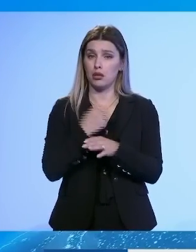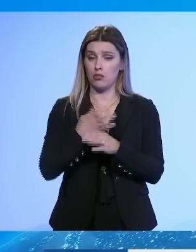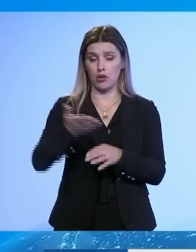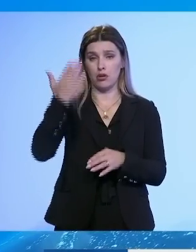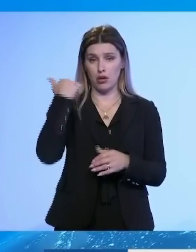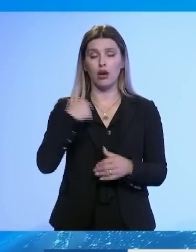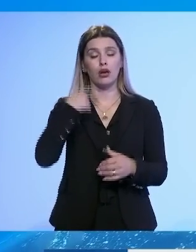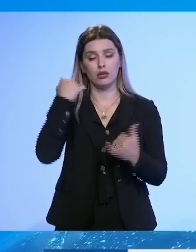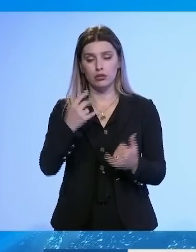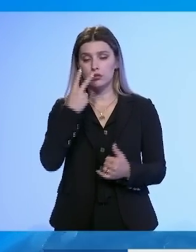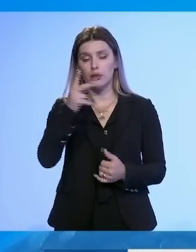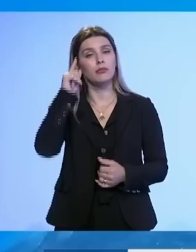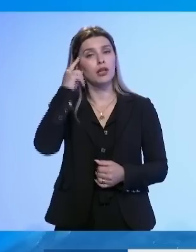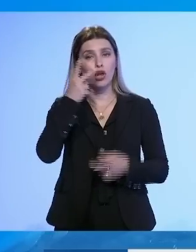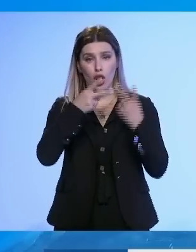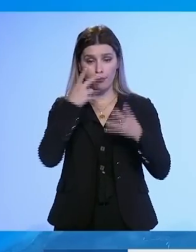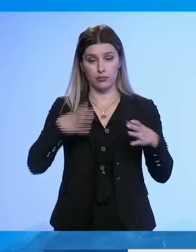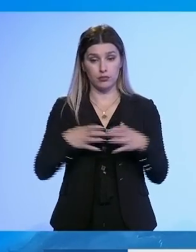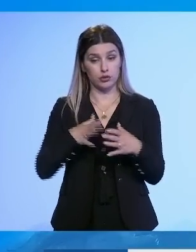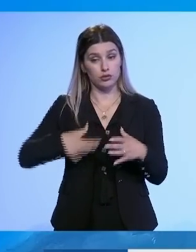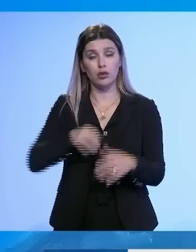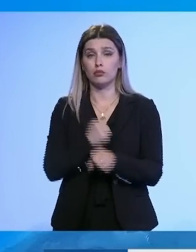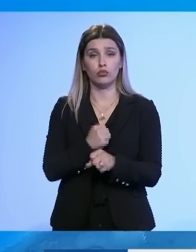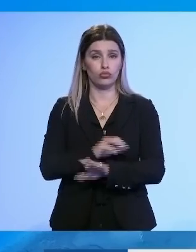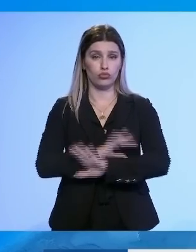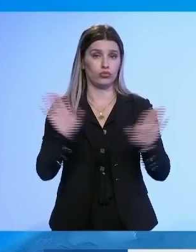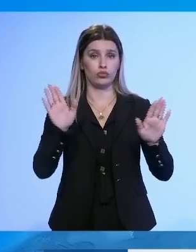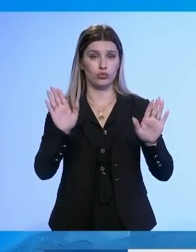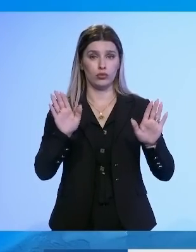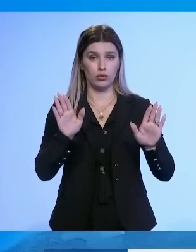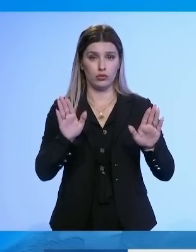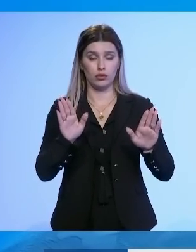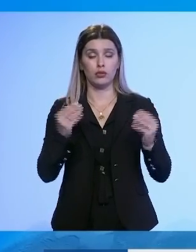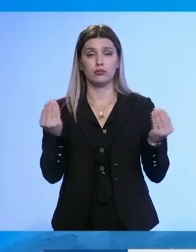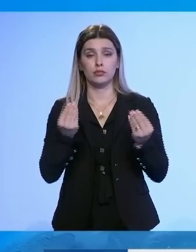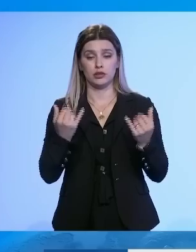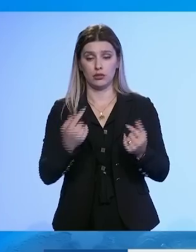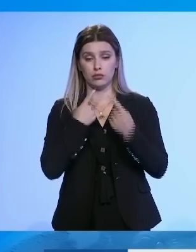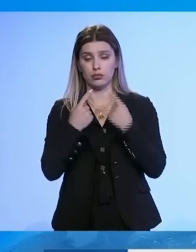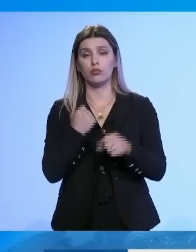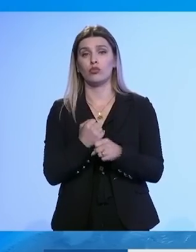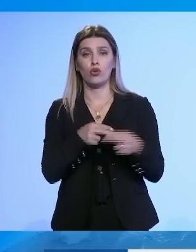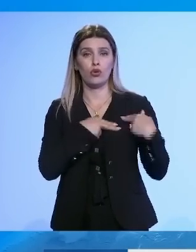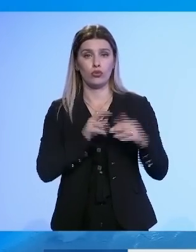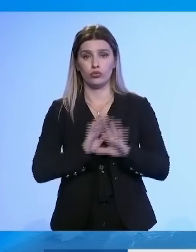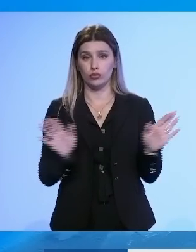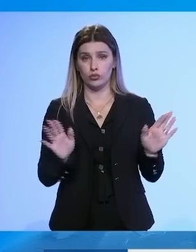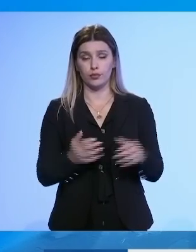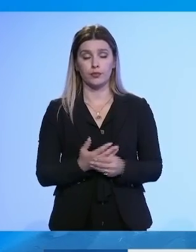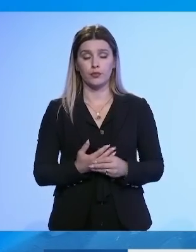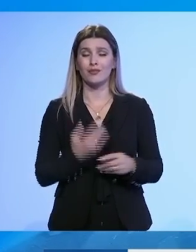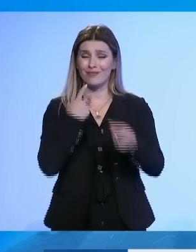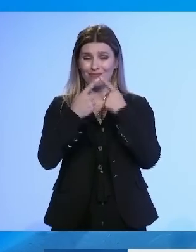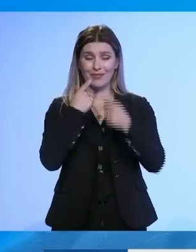se si komision e kemi kryer detyrën tonë në fazën kur po flasëm. Duke folur për tre policët